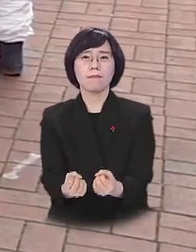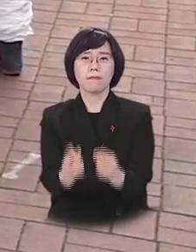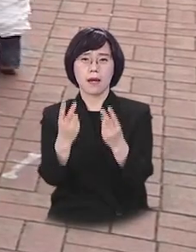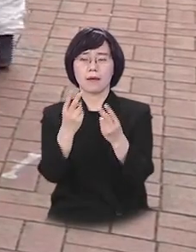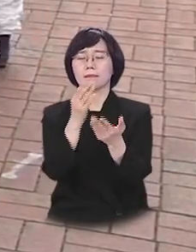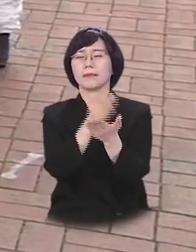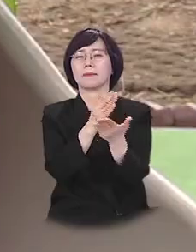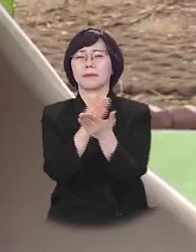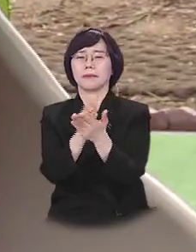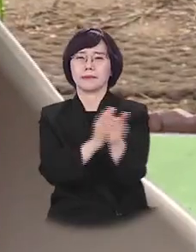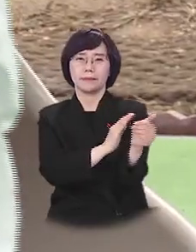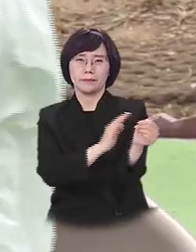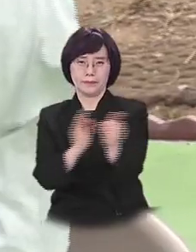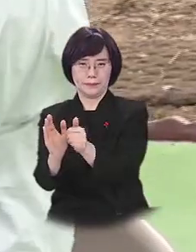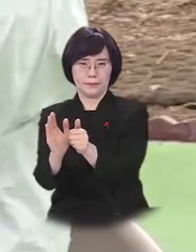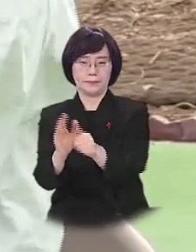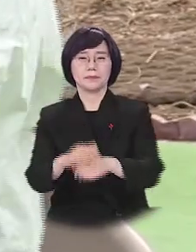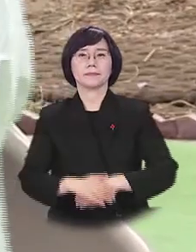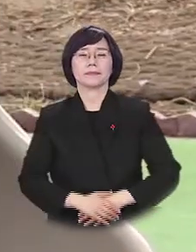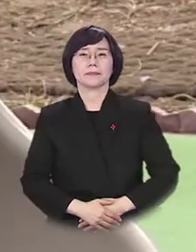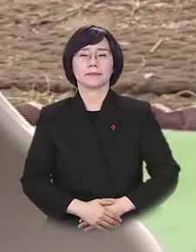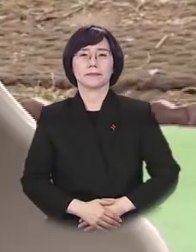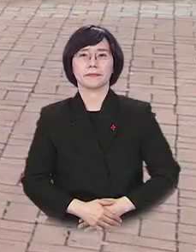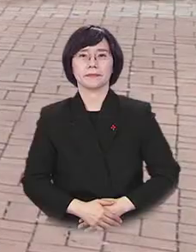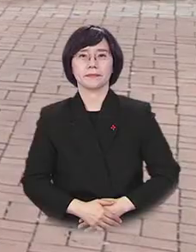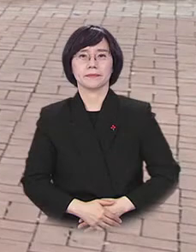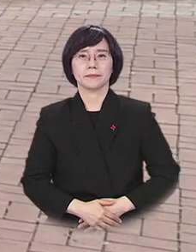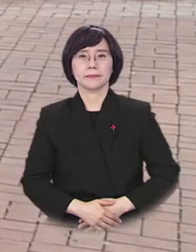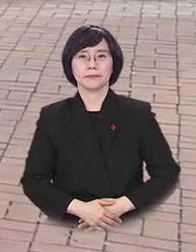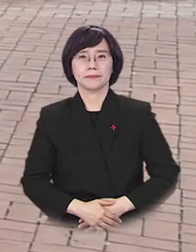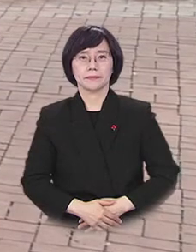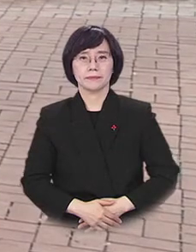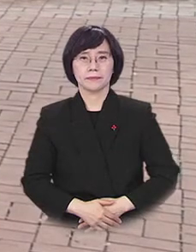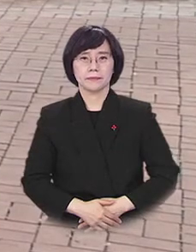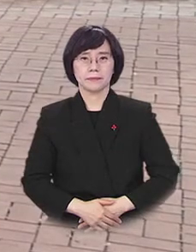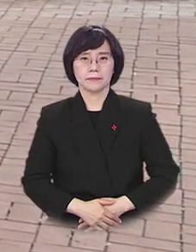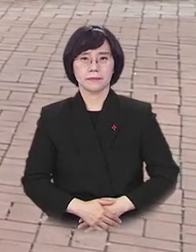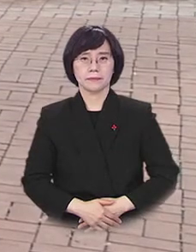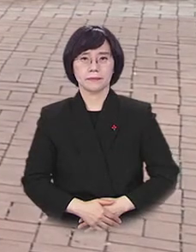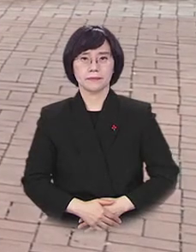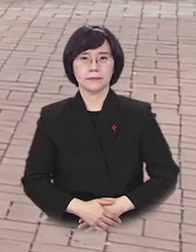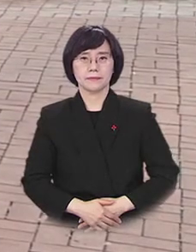최대한 자제해 줄 것을 거듭 당부하고 있습니다. TBC 박용훈입니다.